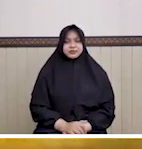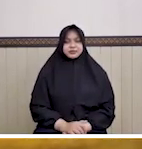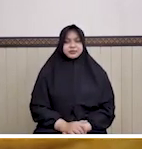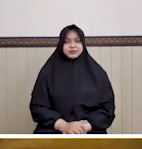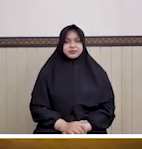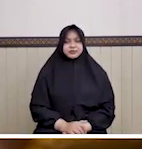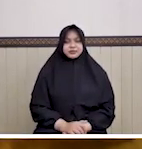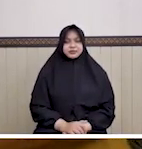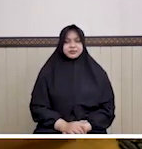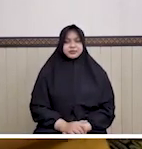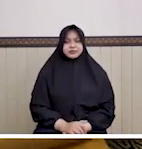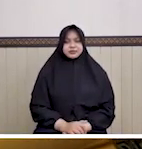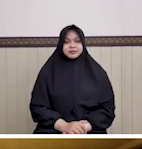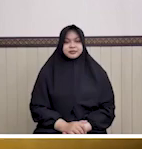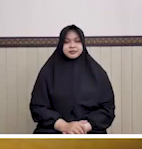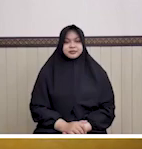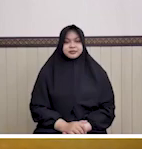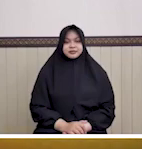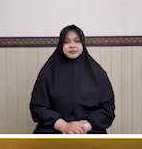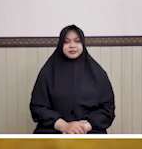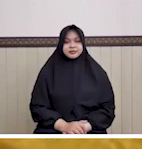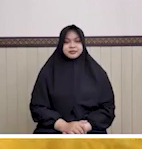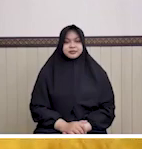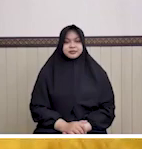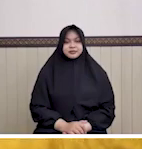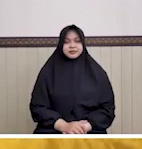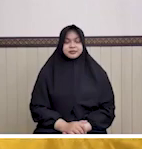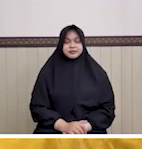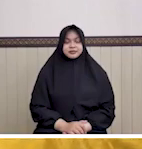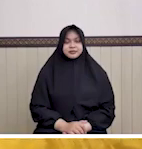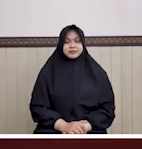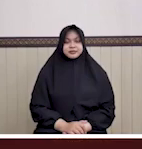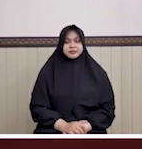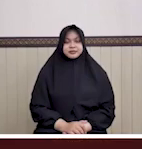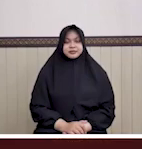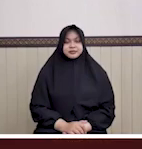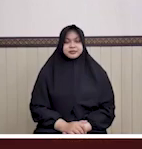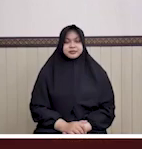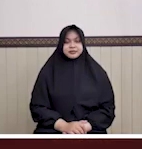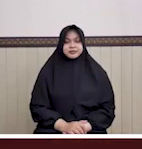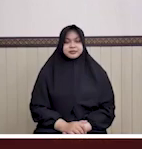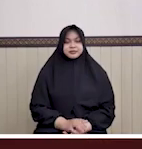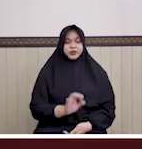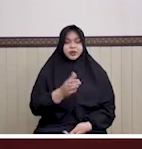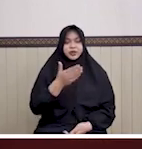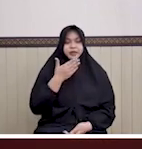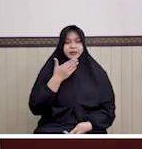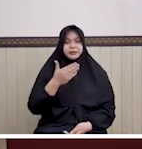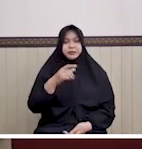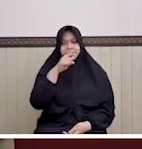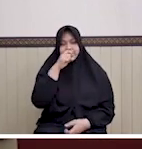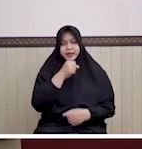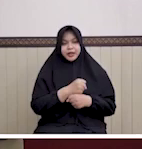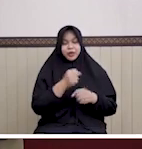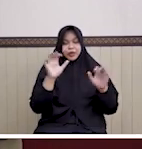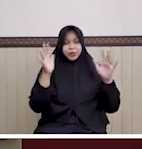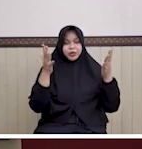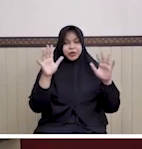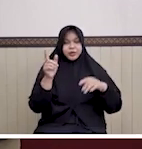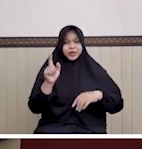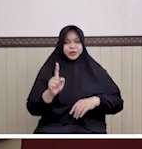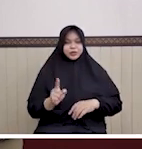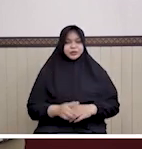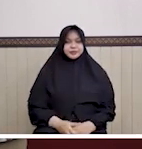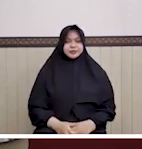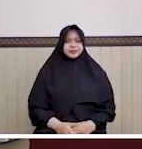Oh ya Oke makasih makasih pagar tetangga kita beri tepuk tangan dulu Pak